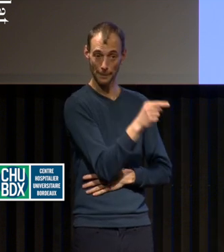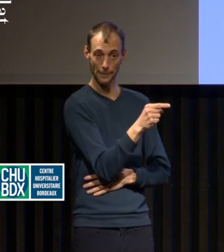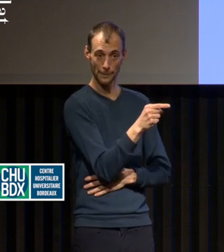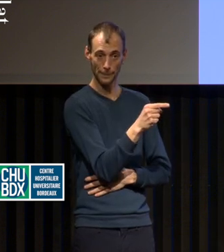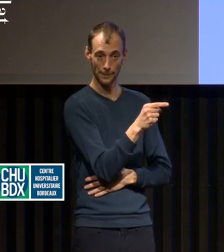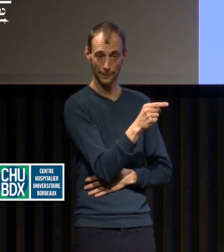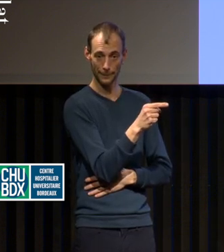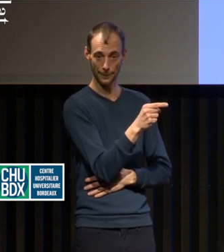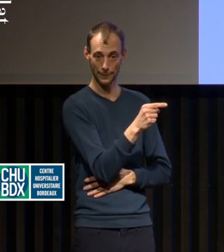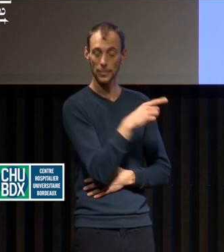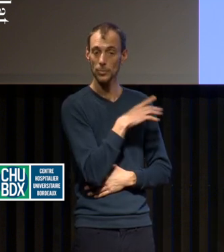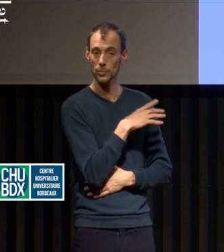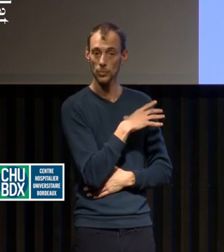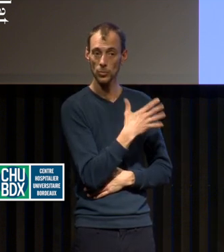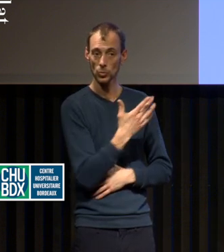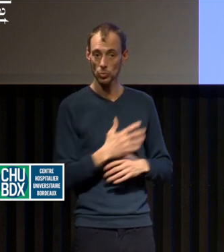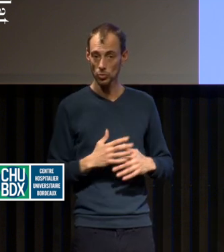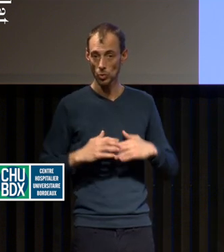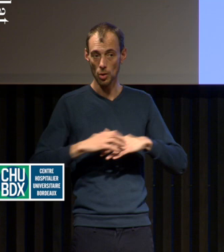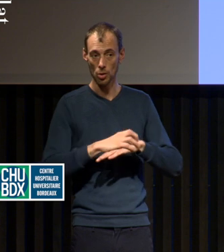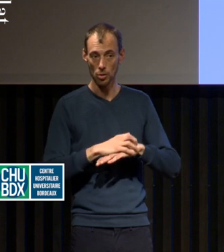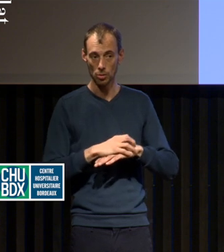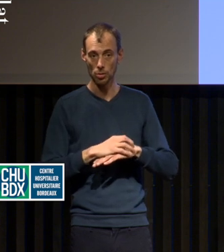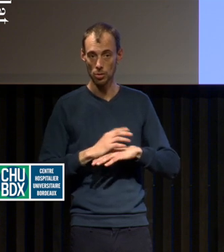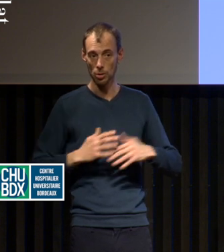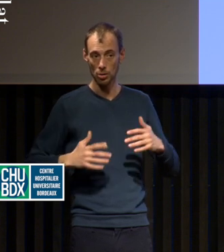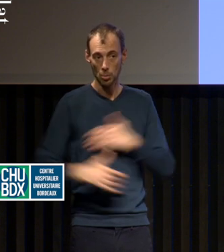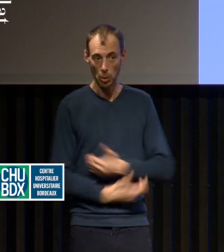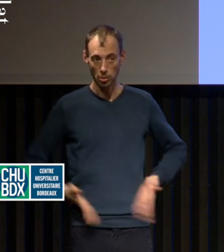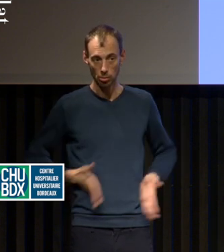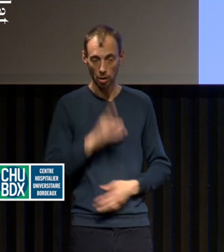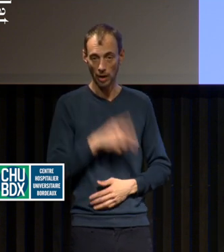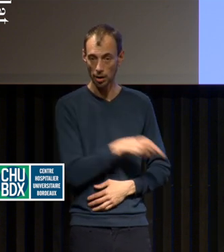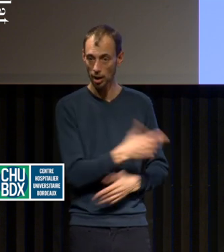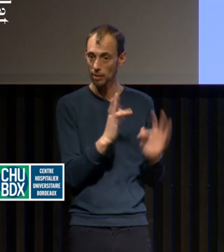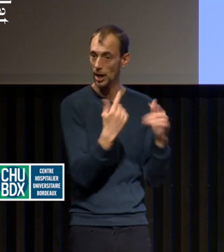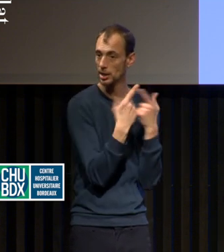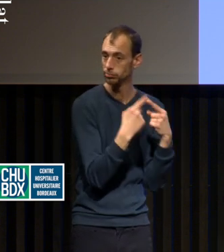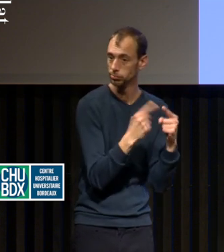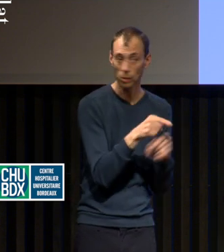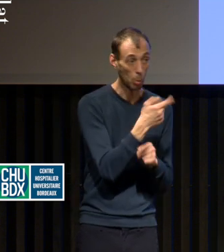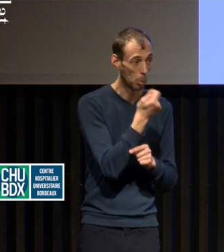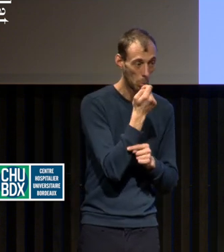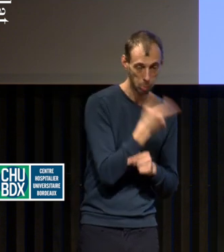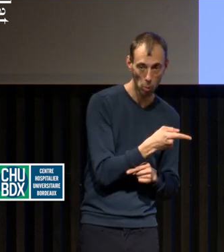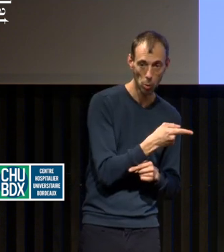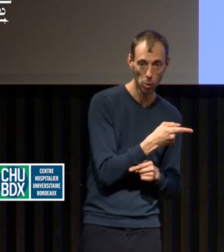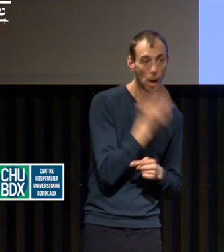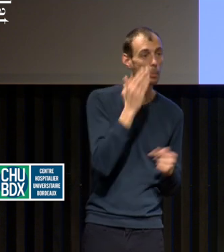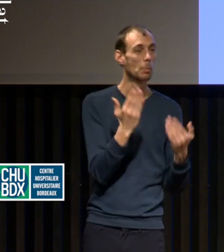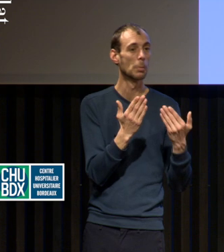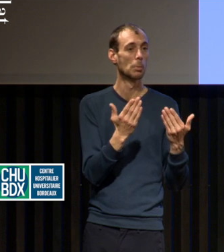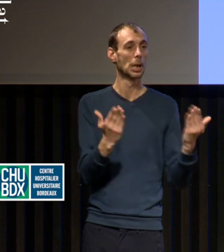ont un microbiote qui a beaucoup perdu en diversité, par exemple, par rapport à leurs voisins, qui sont les Indiens